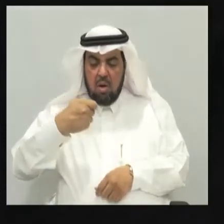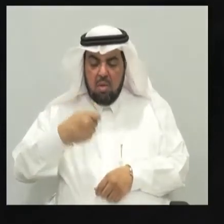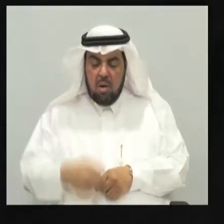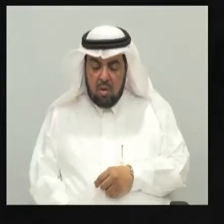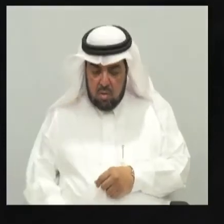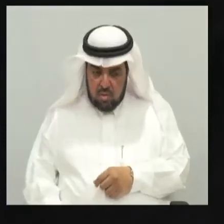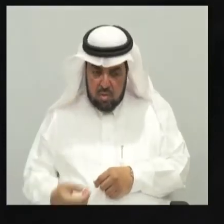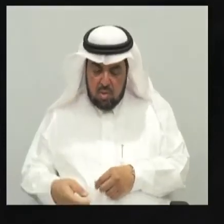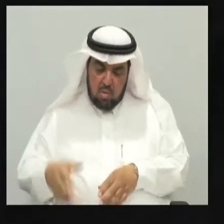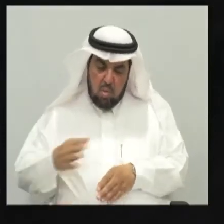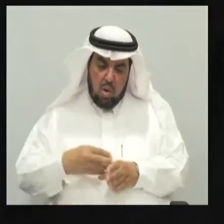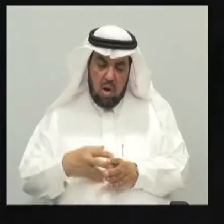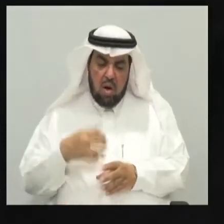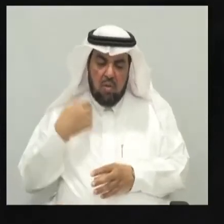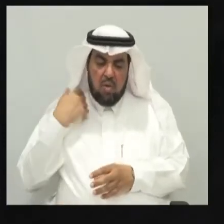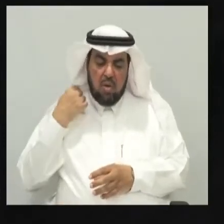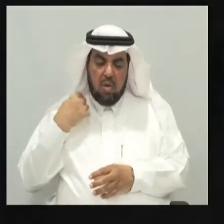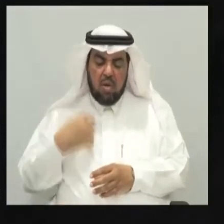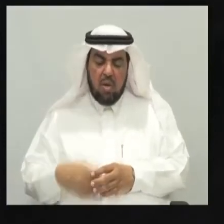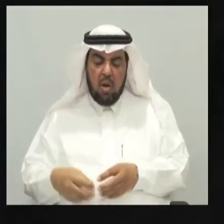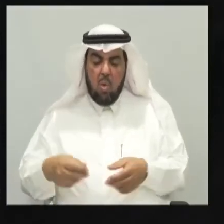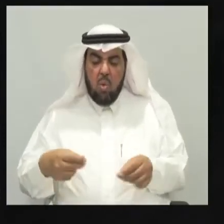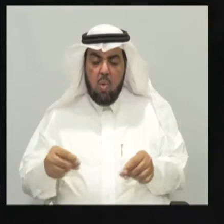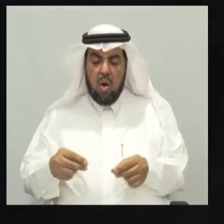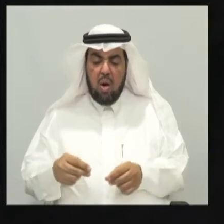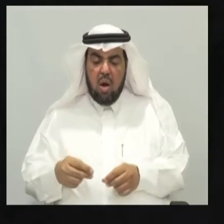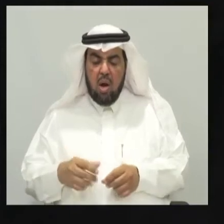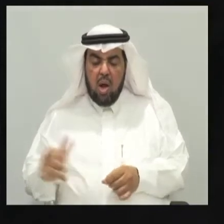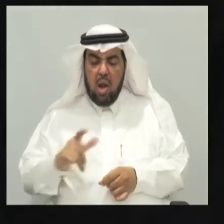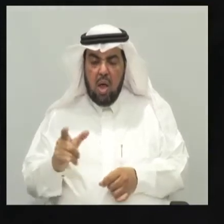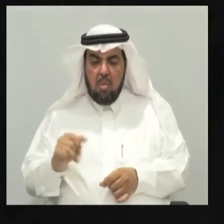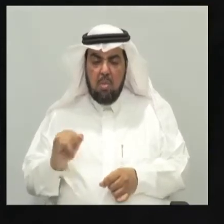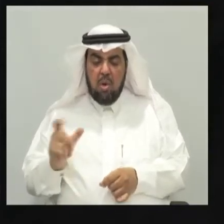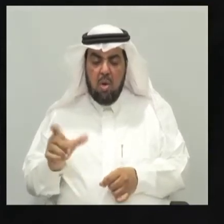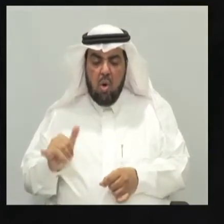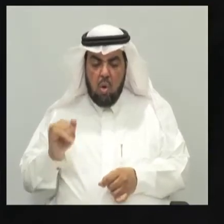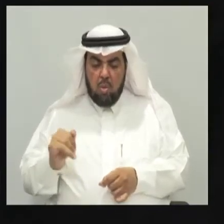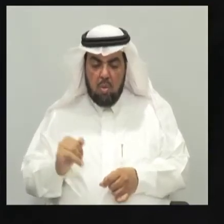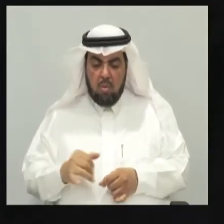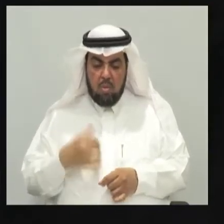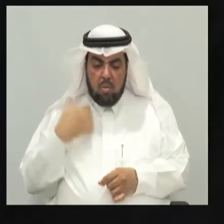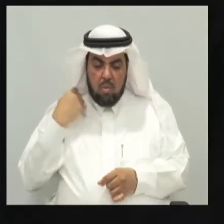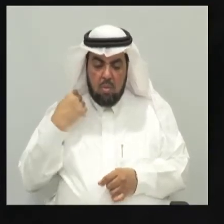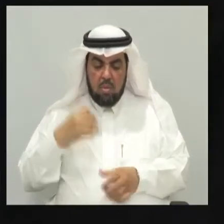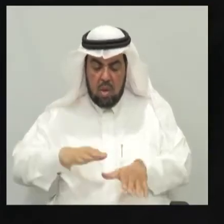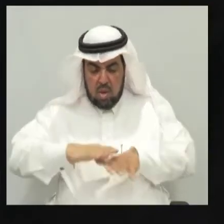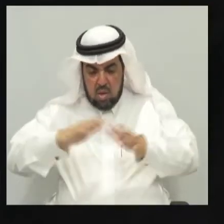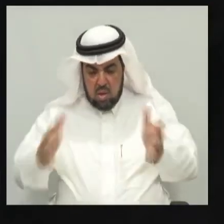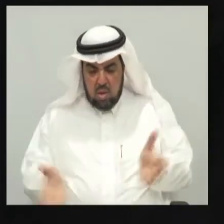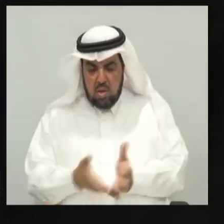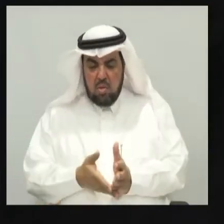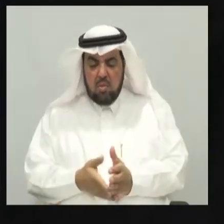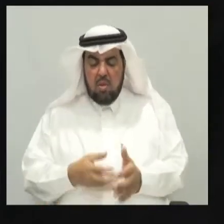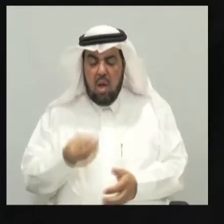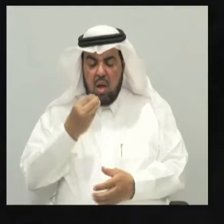وأيضا مغلفة، ورق الألمنيوم الذي تغطي به ماذا؟ تغطي به الطعام. عادة نحن التسمية